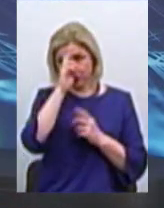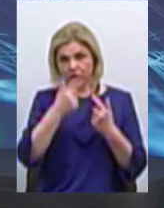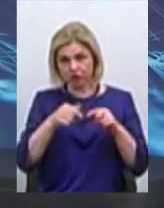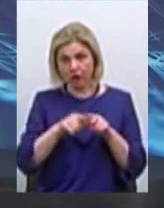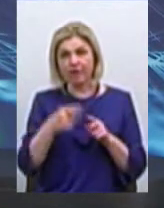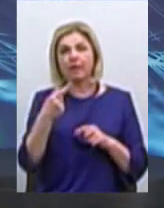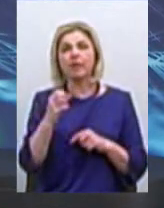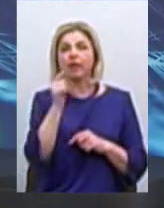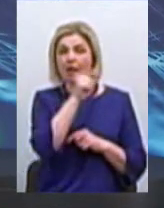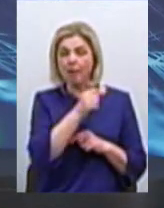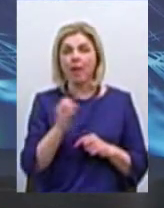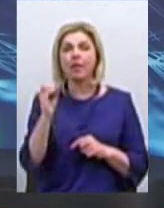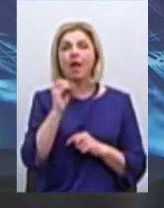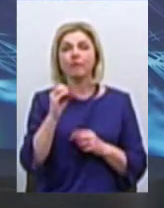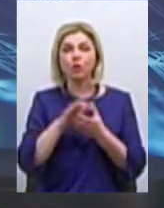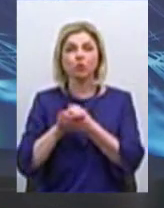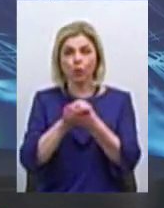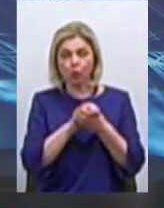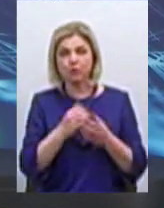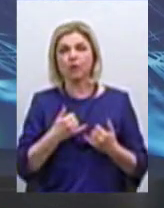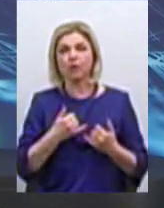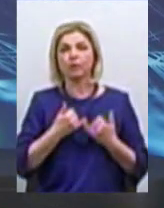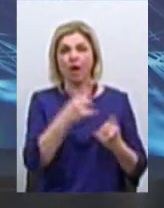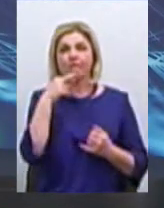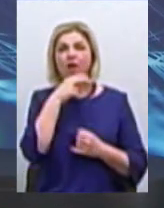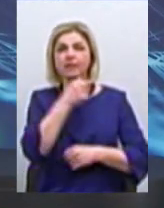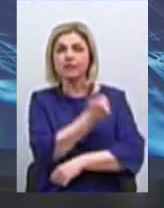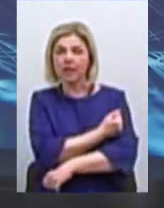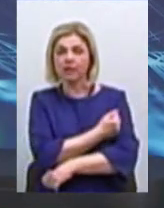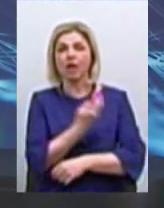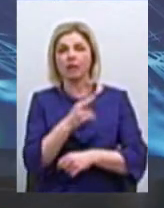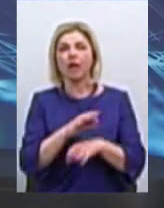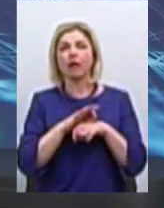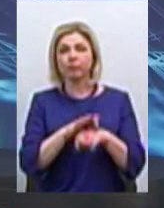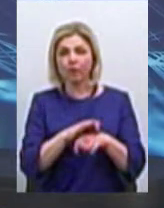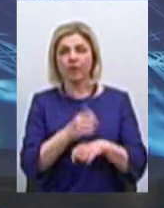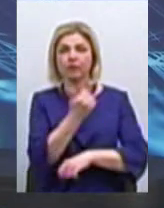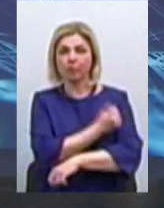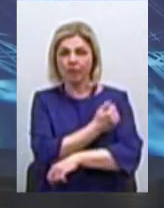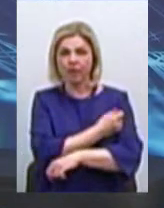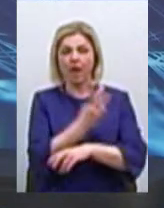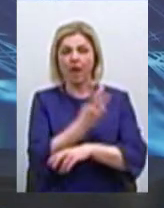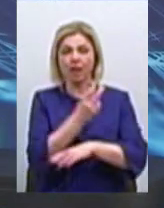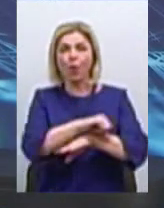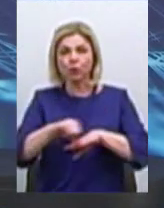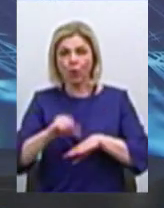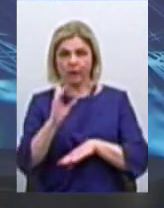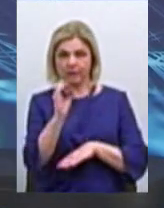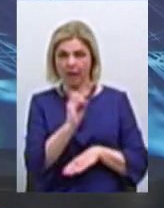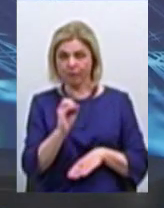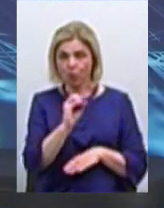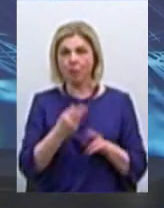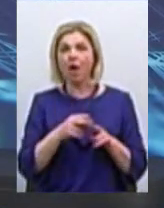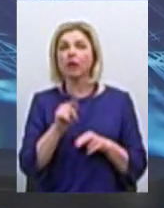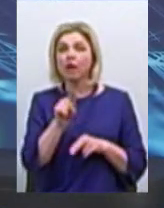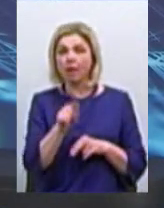Євросоюз надає вакцину для проведення імунізації на кордоні з Європою. Тому в цих областях